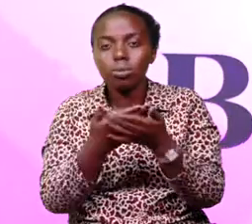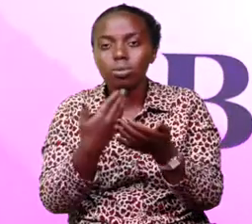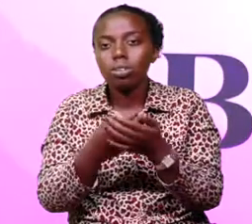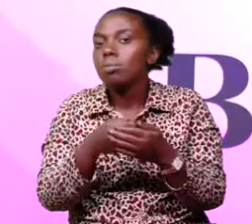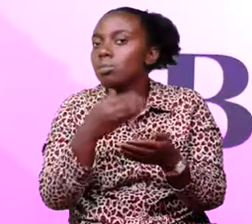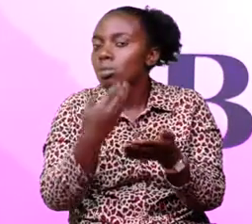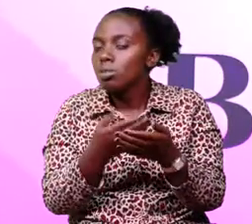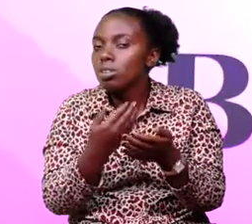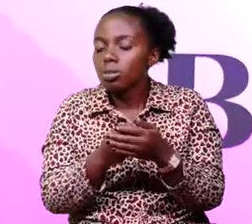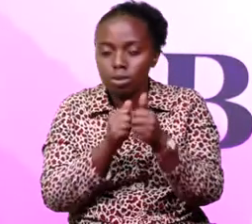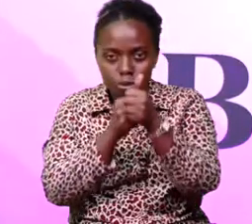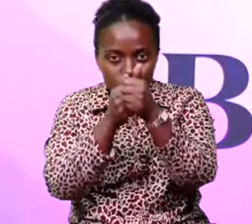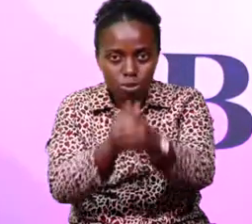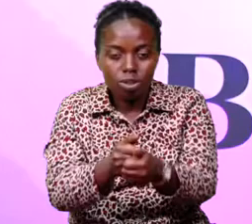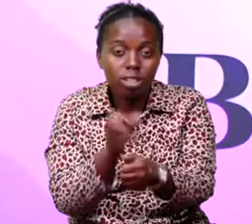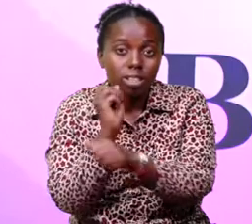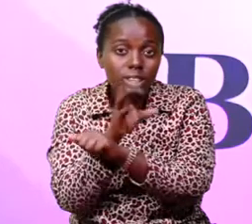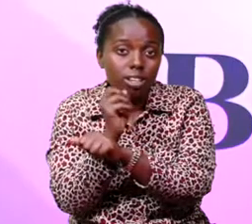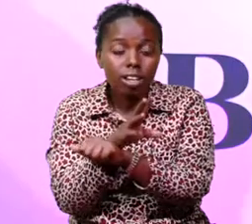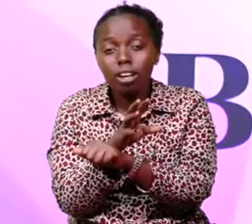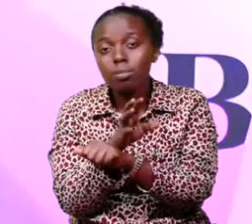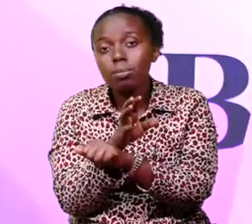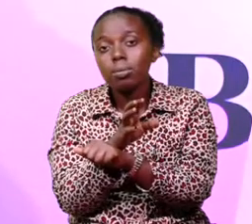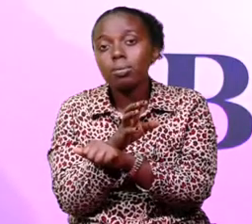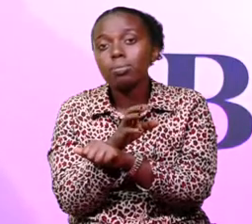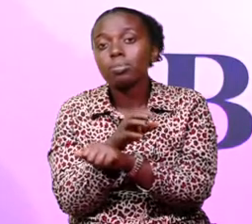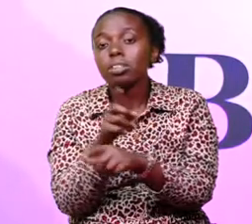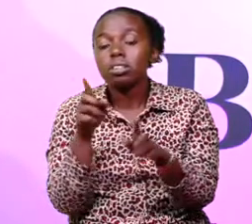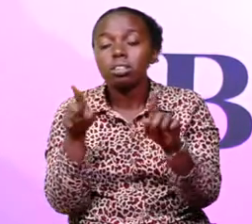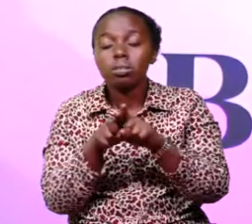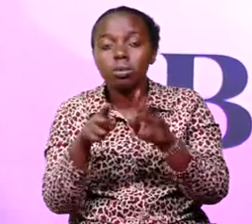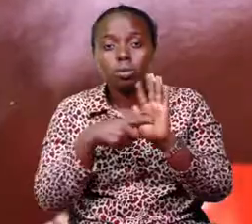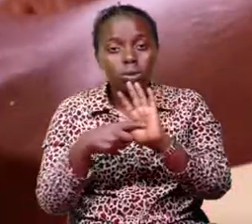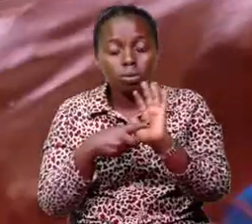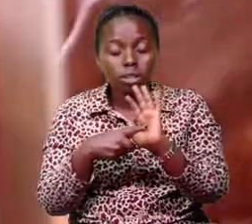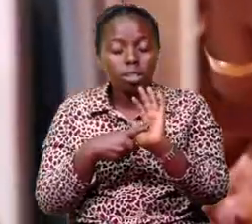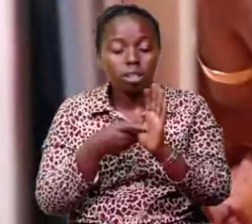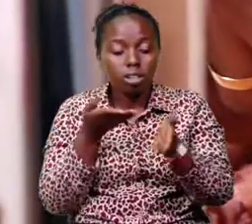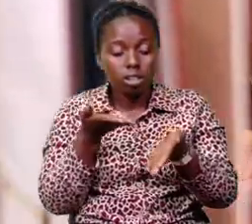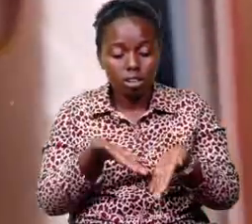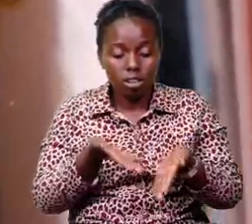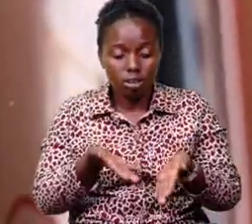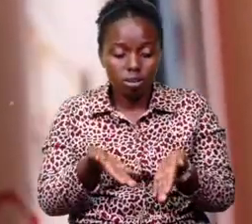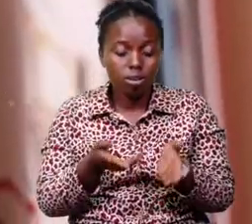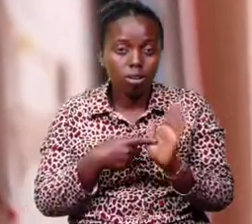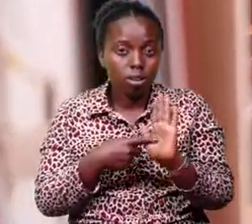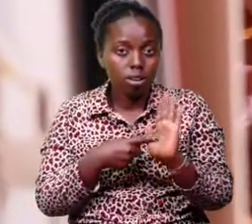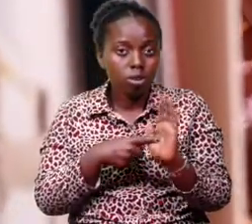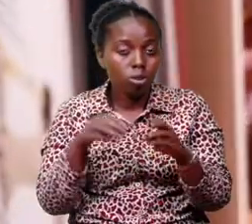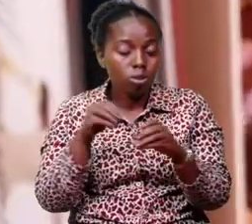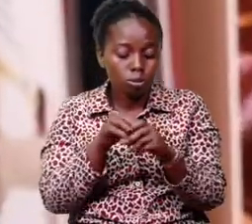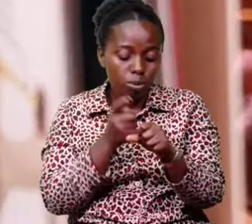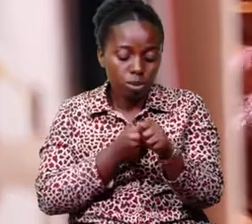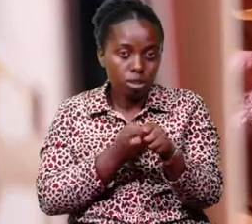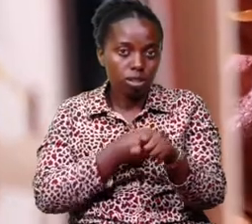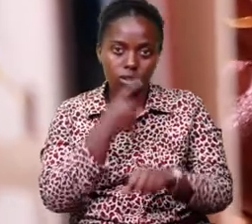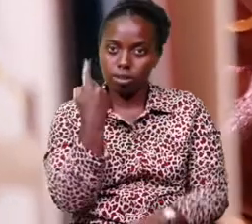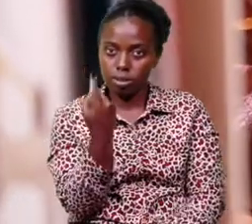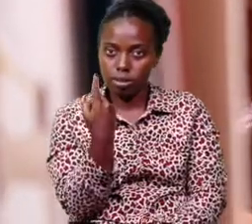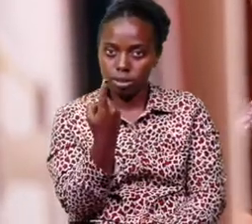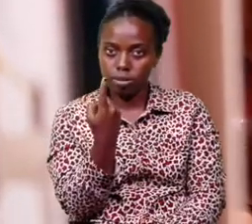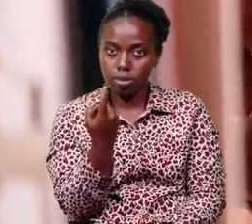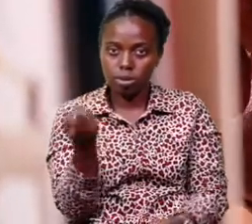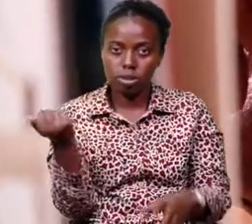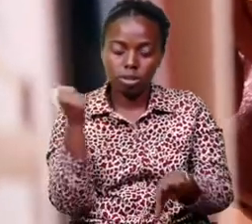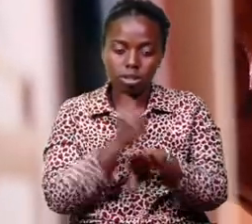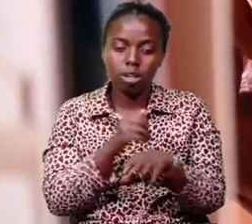bidusaba gukurikiza inama tugirwa nk'uko bigaragara hano muri mu kirayi kimwe